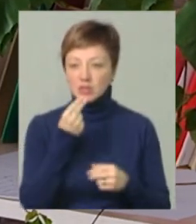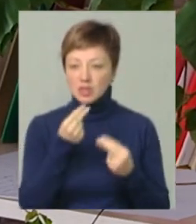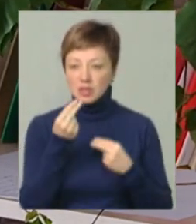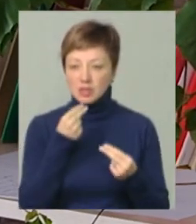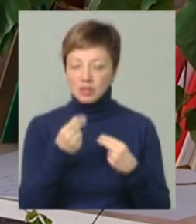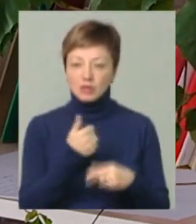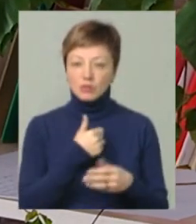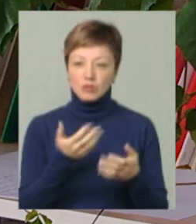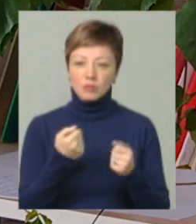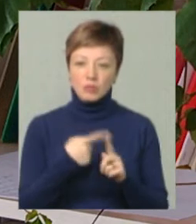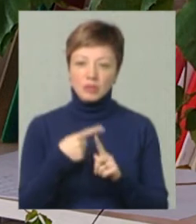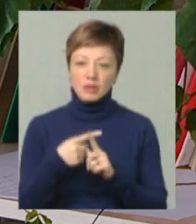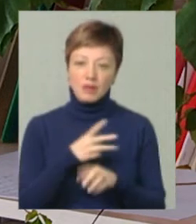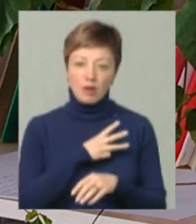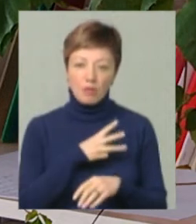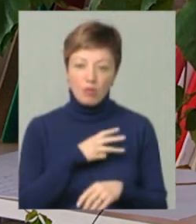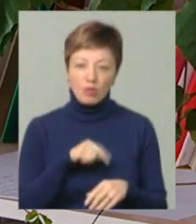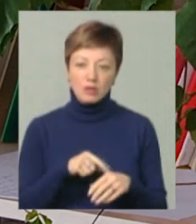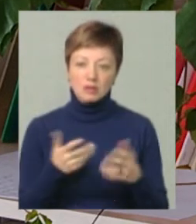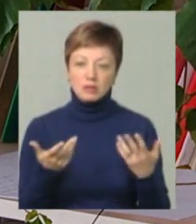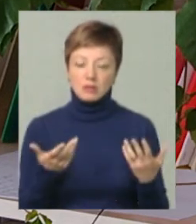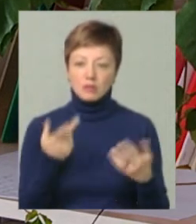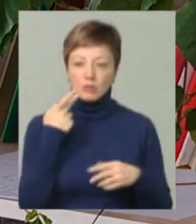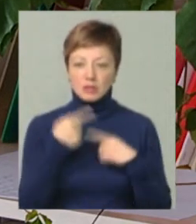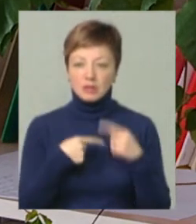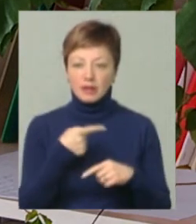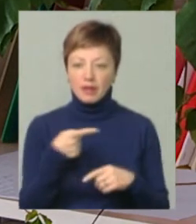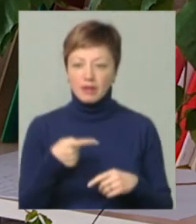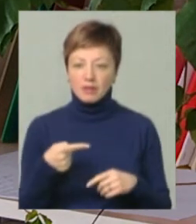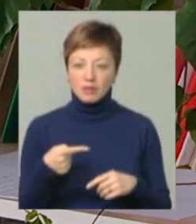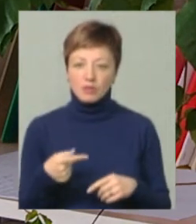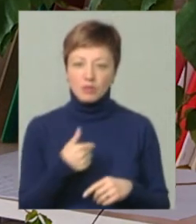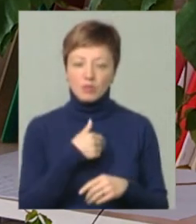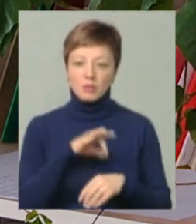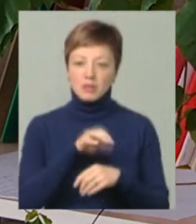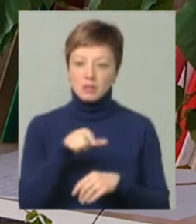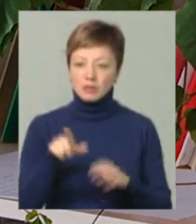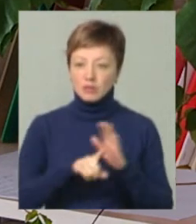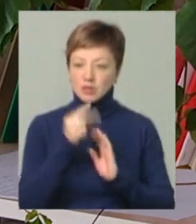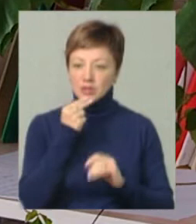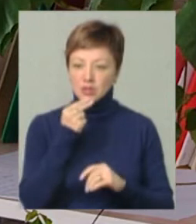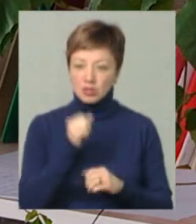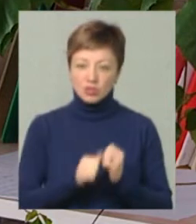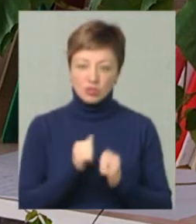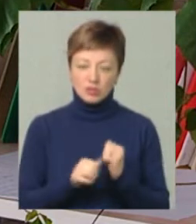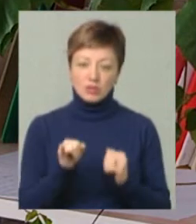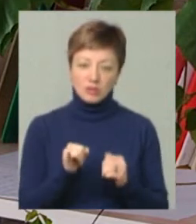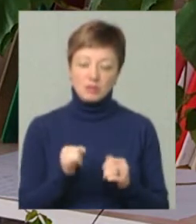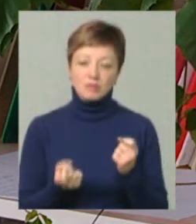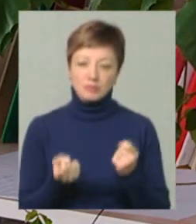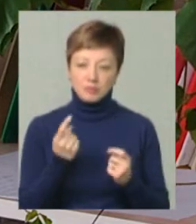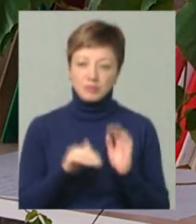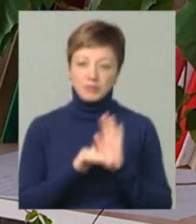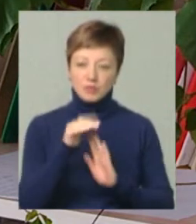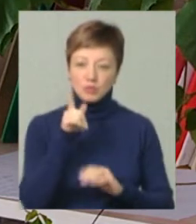хочуть отримати якісь позитивні емоції, якісь, знаєте, постійно негатив, і пацієнти починають частіше їсти, і, звісно, і